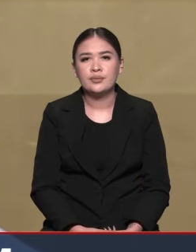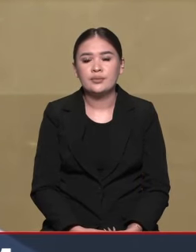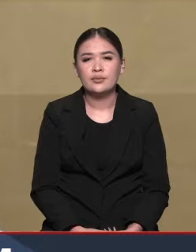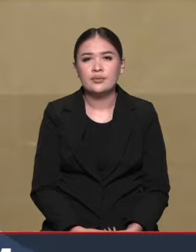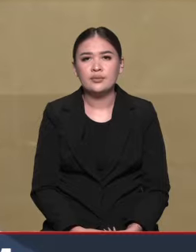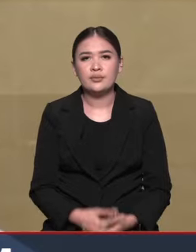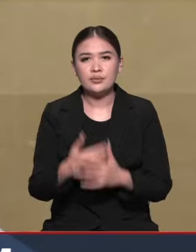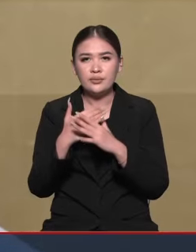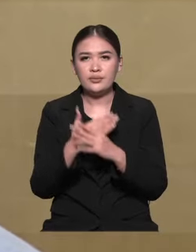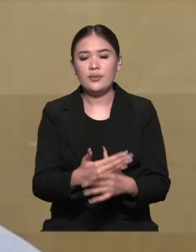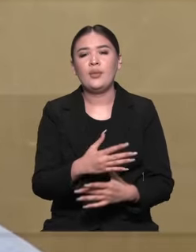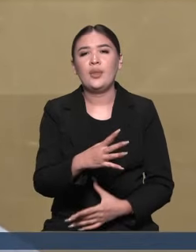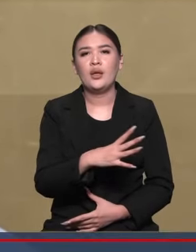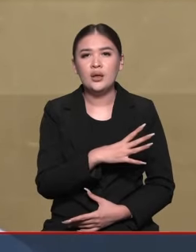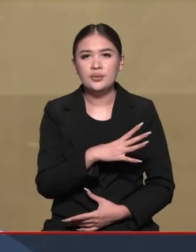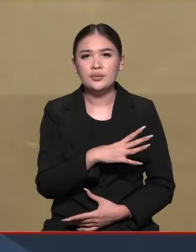Нам оказала поддержку в плане